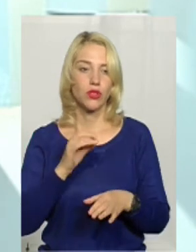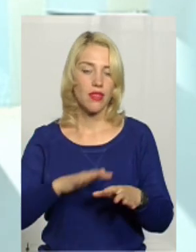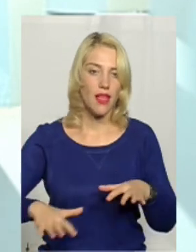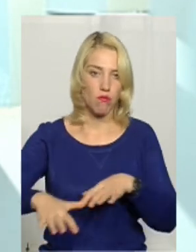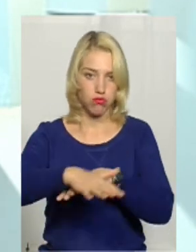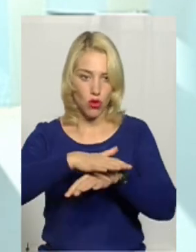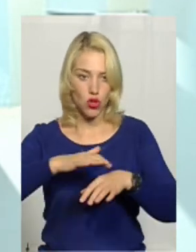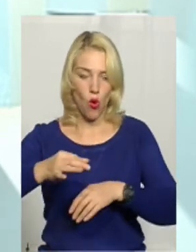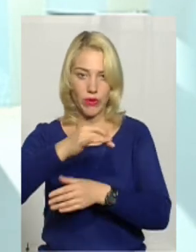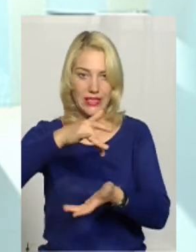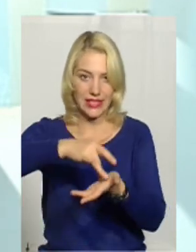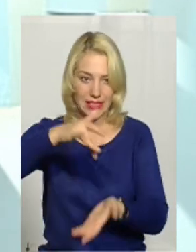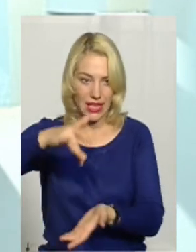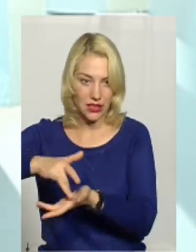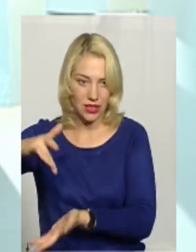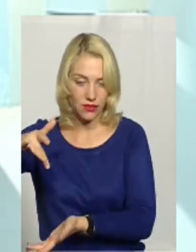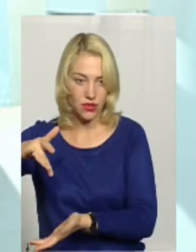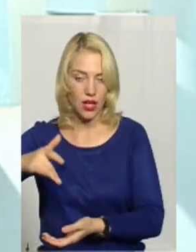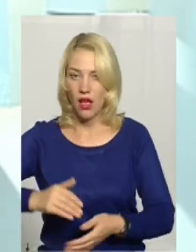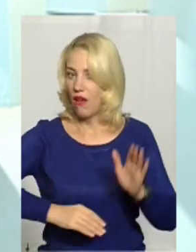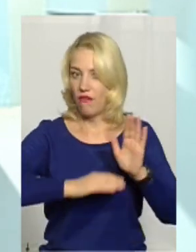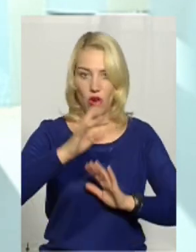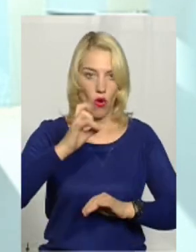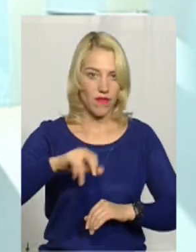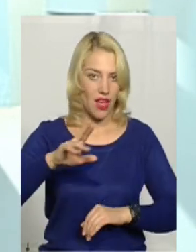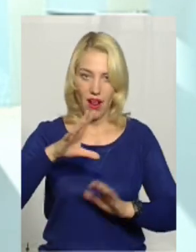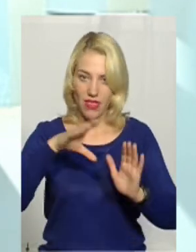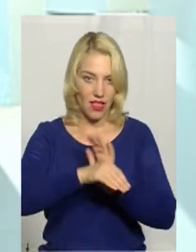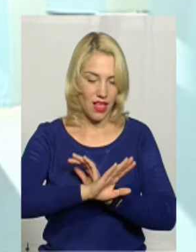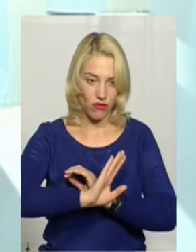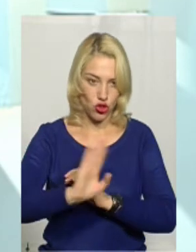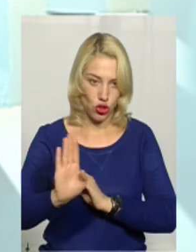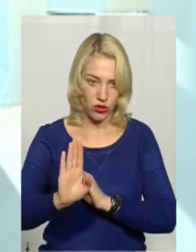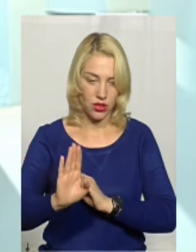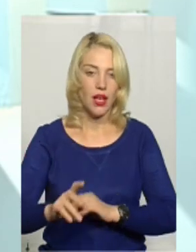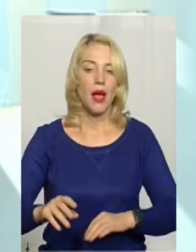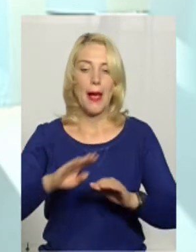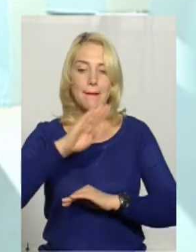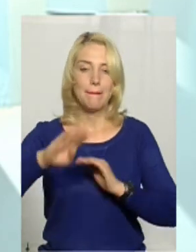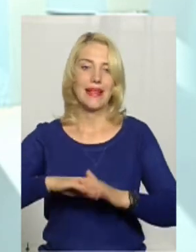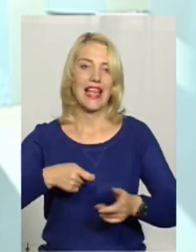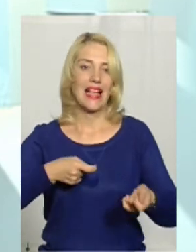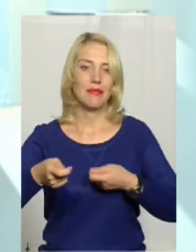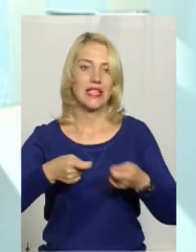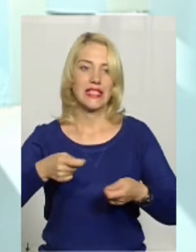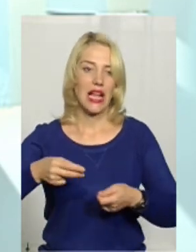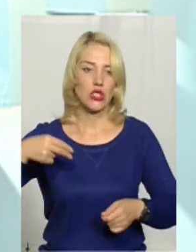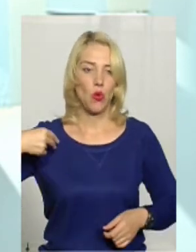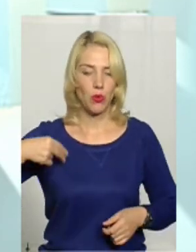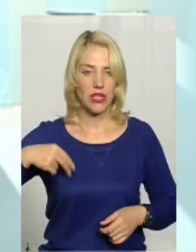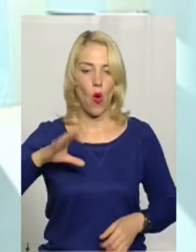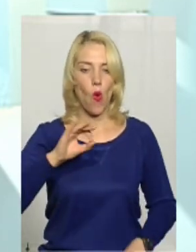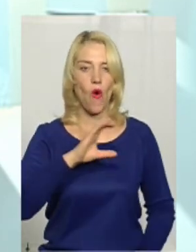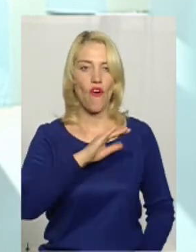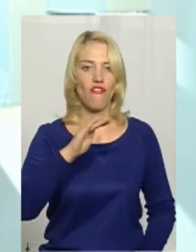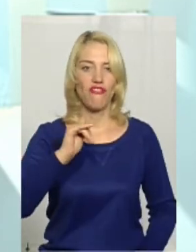площах обласних центрів. Верховна Рада ні в що під адміністрацією президента, чи сьогодні це офіс